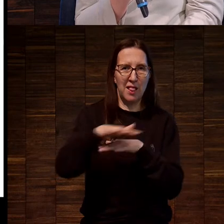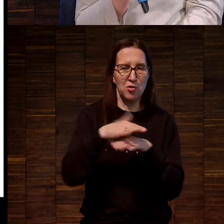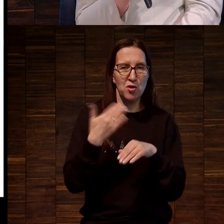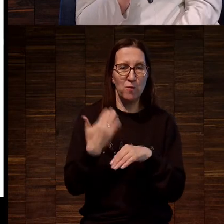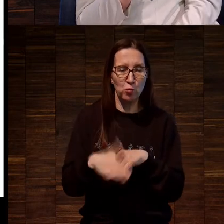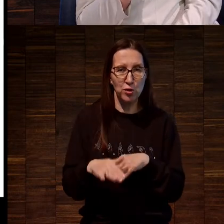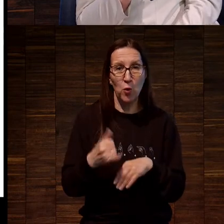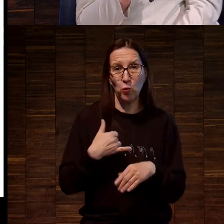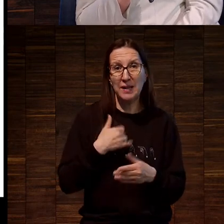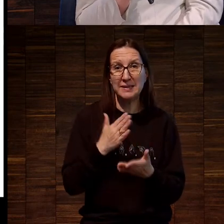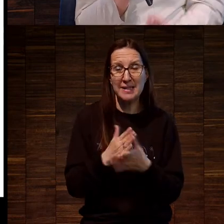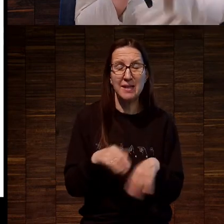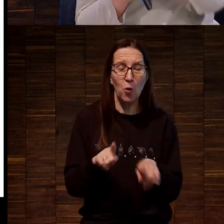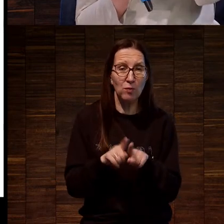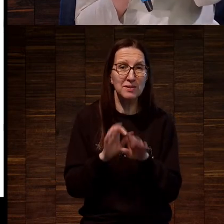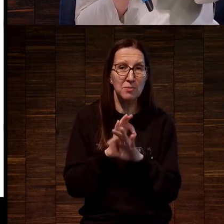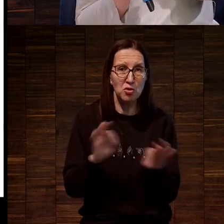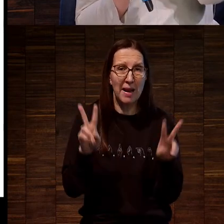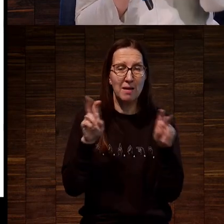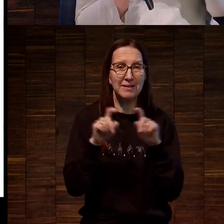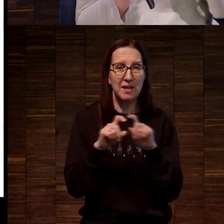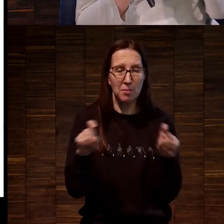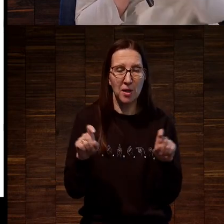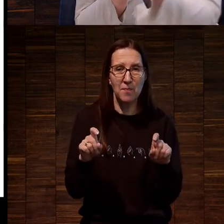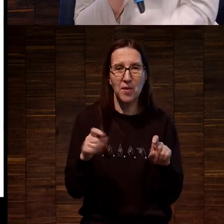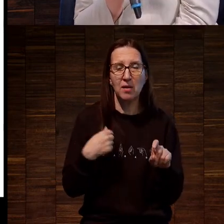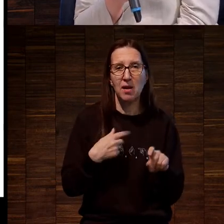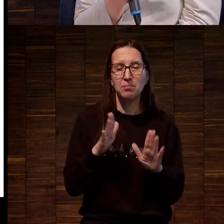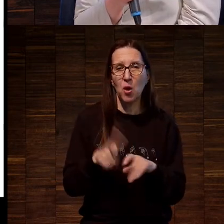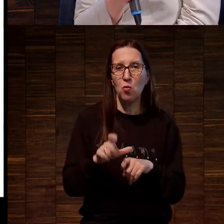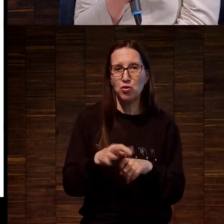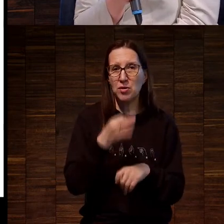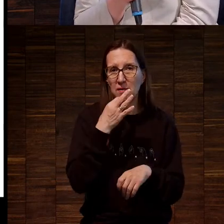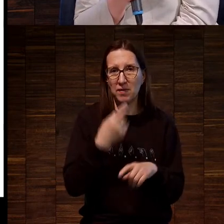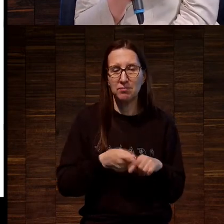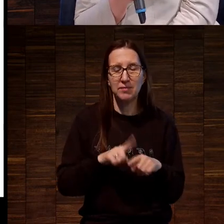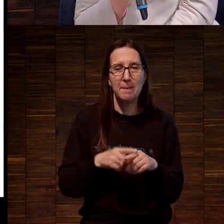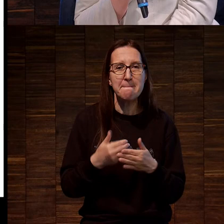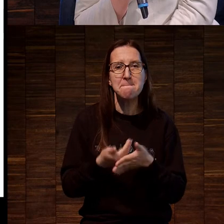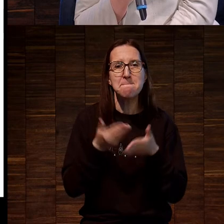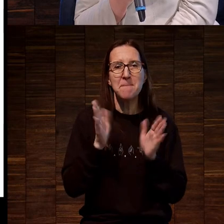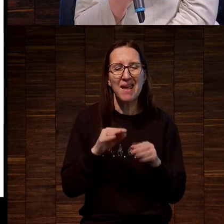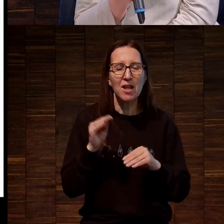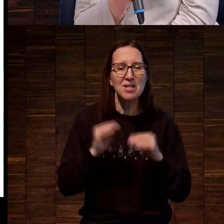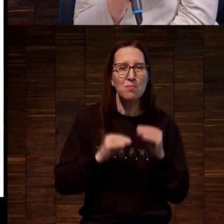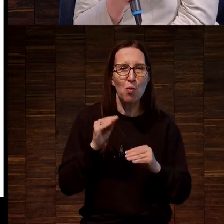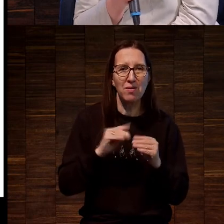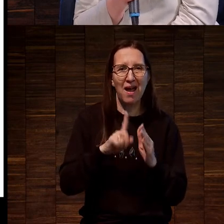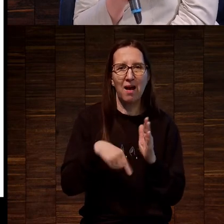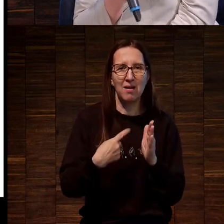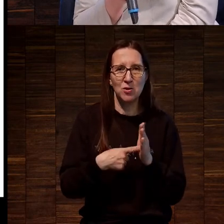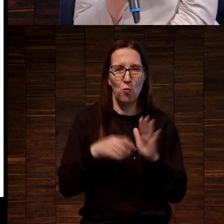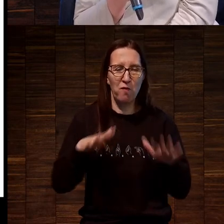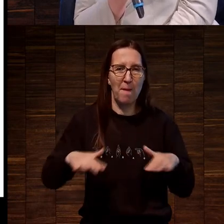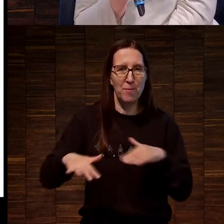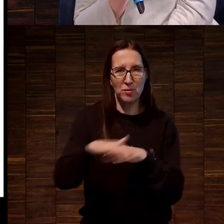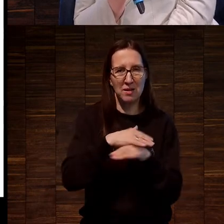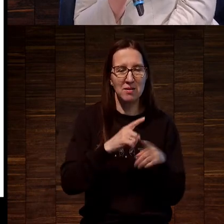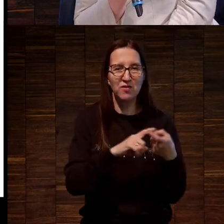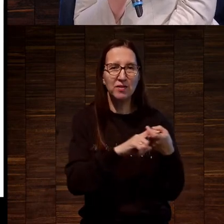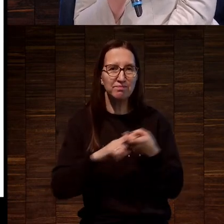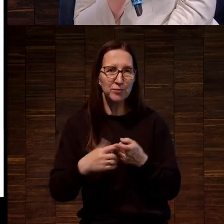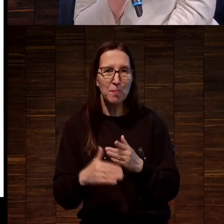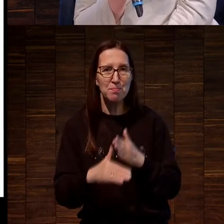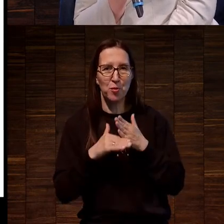И вот у нас есть такой замечательный термин, который нам очень нравится — пересборка городского пространства через искусство. Это